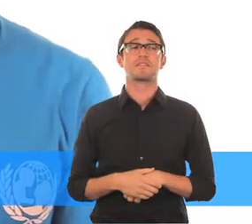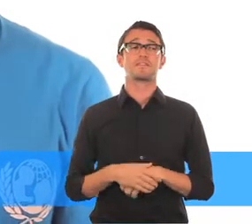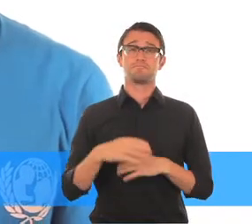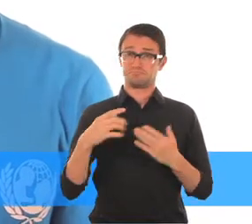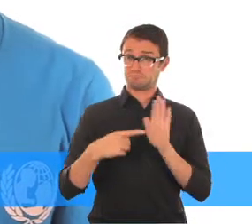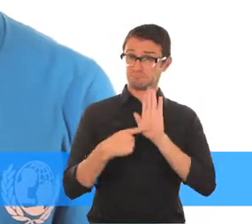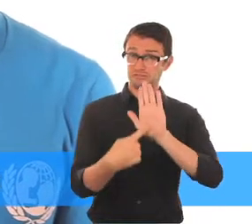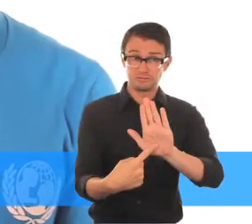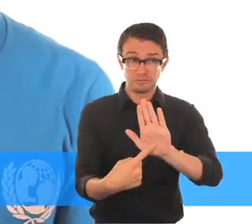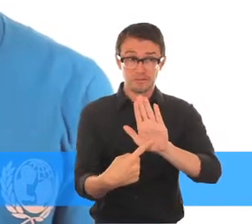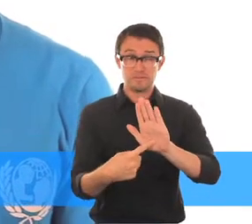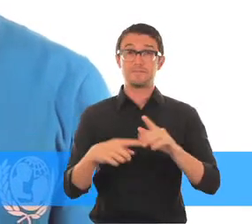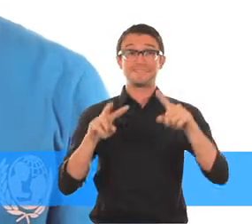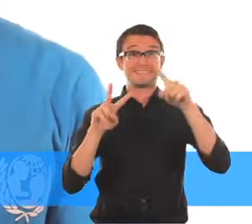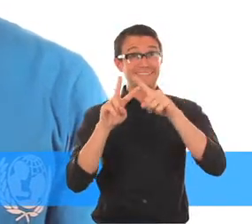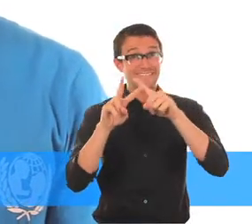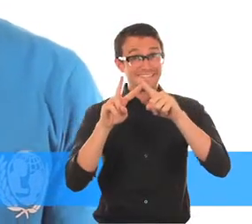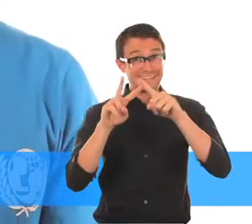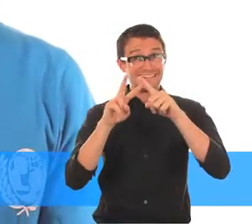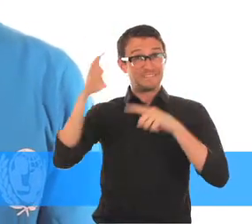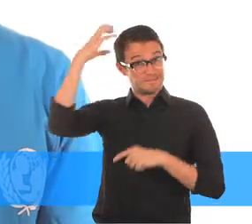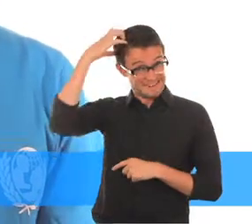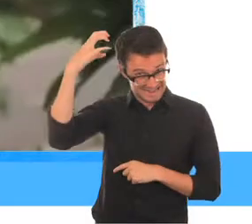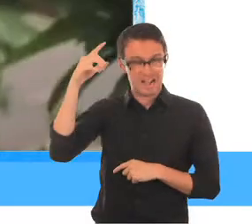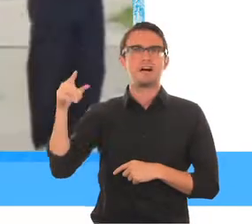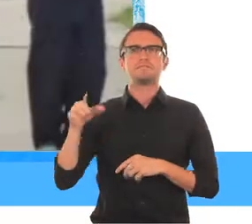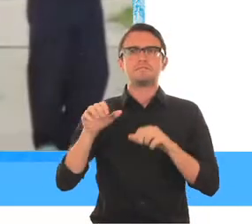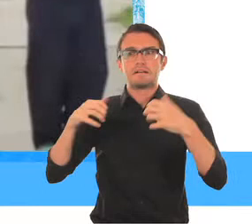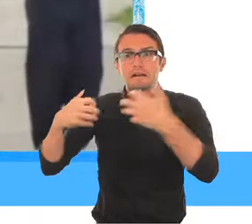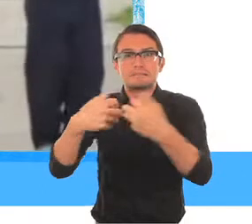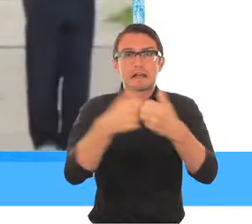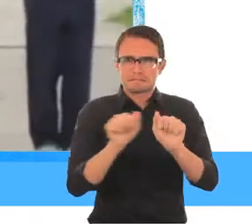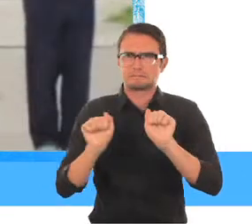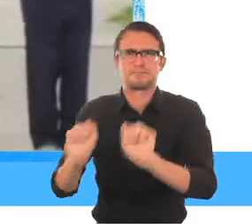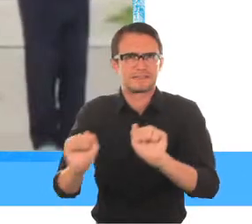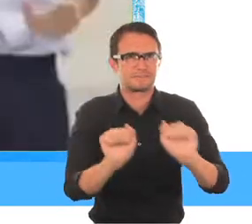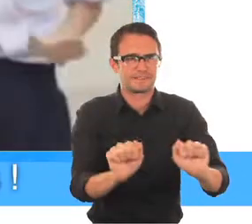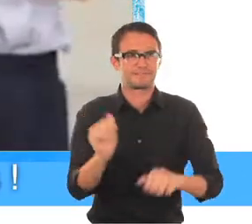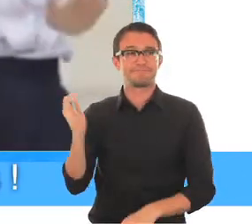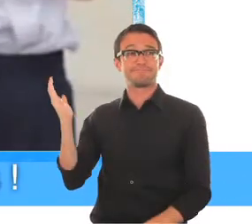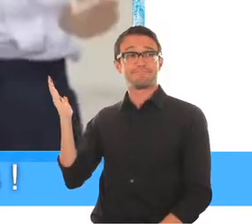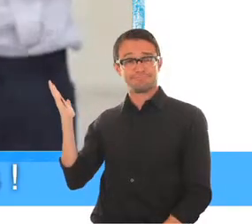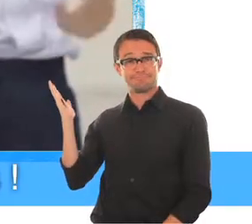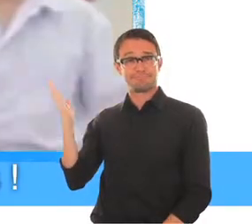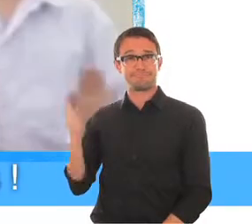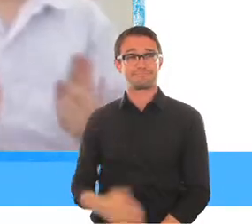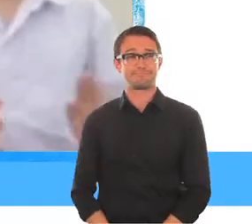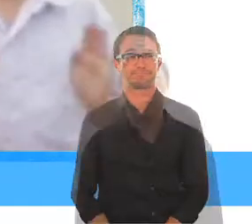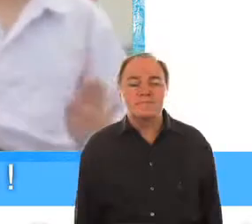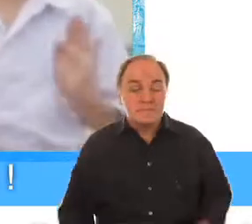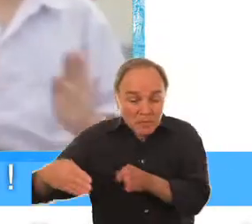vie, comme dans le cas de cette vidéo de sécurité publique venant du Laos. Enfants handicapés et non handicapés inclus